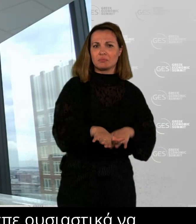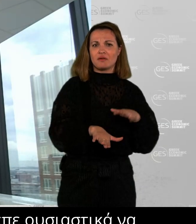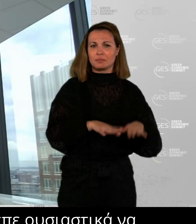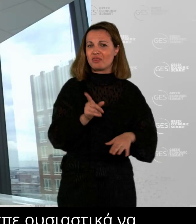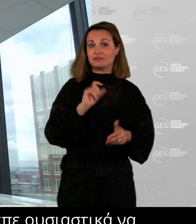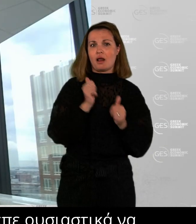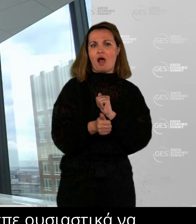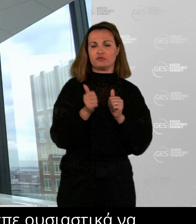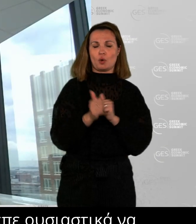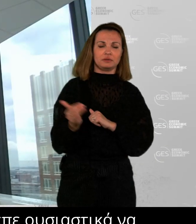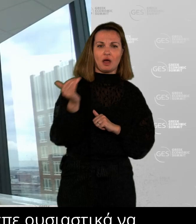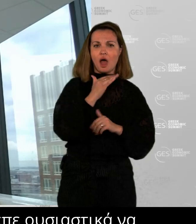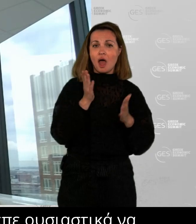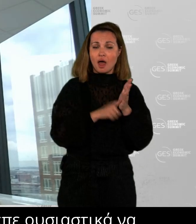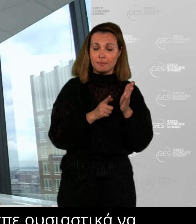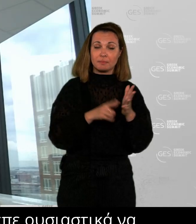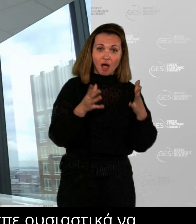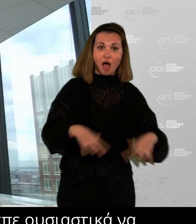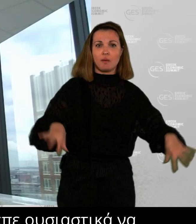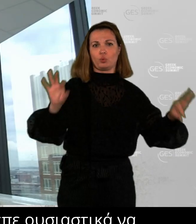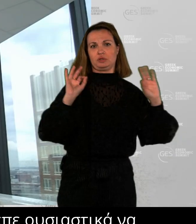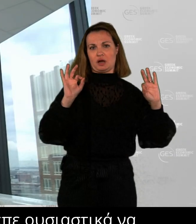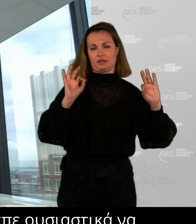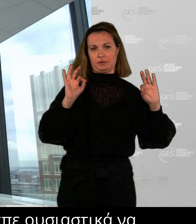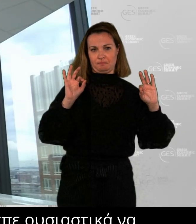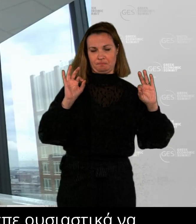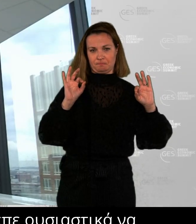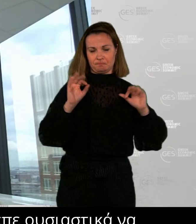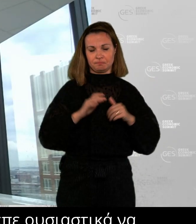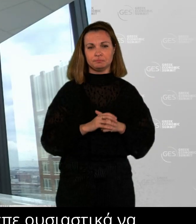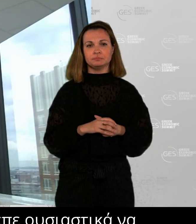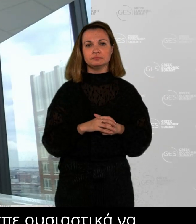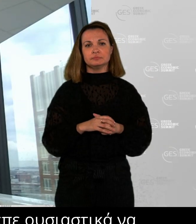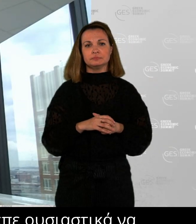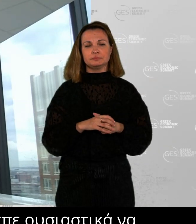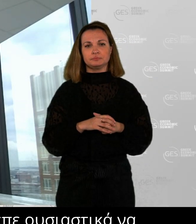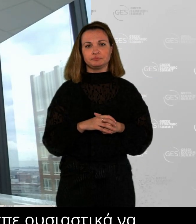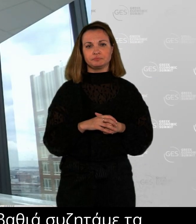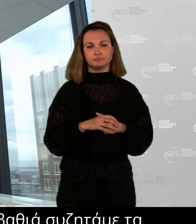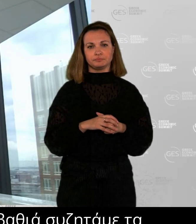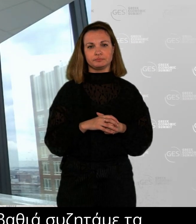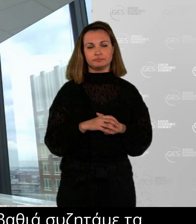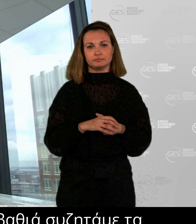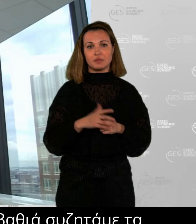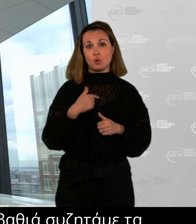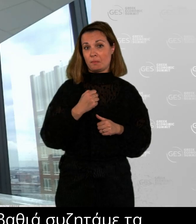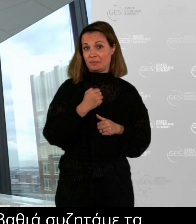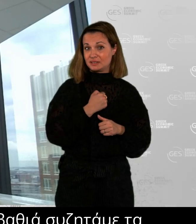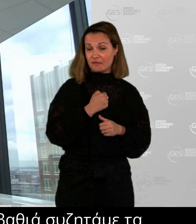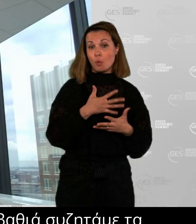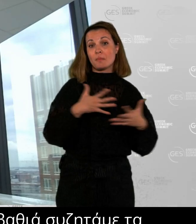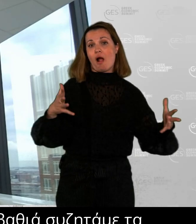διαδικασία σε μηδενική βάση και να συζητάμε και να προγραμματιστούμε στα πάντα. Θεωρώ ότι αυτό ήταν και η μεγάλη επιτυχία, ότι